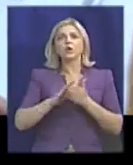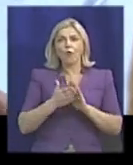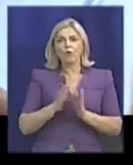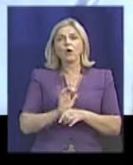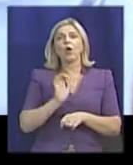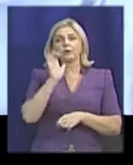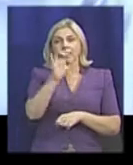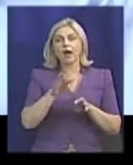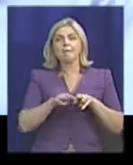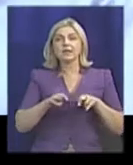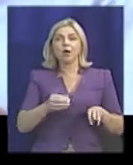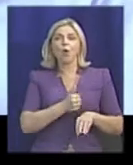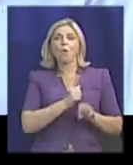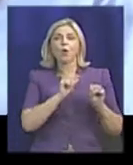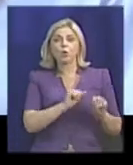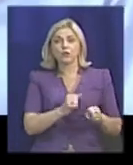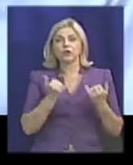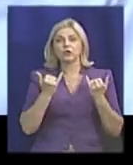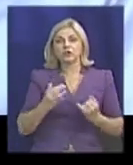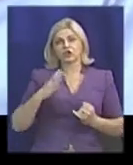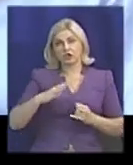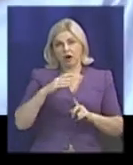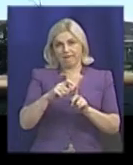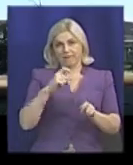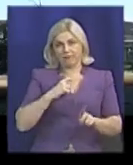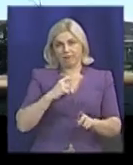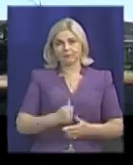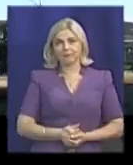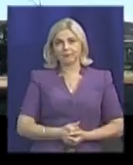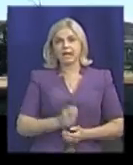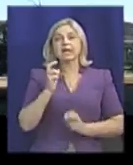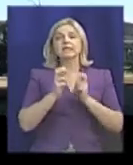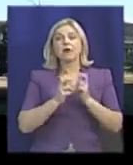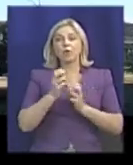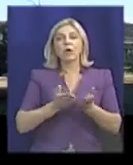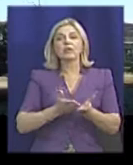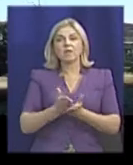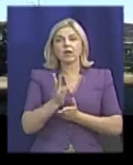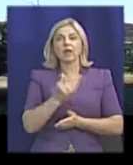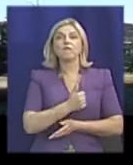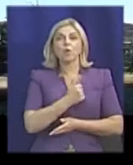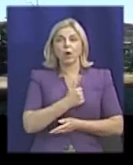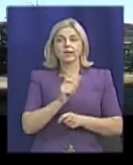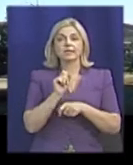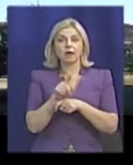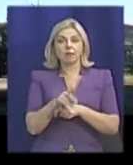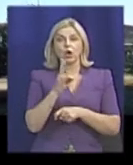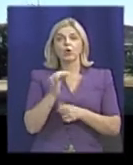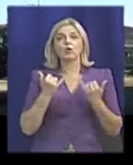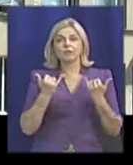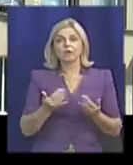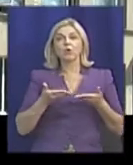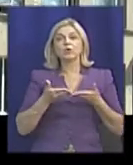до Міністерства оборони. Чекаємо наразі від них відповідь. Завод орієнтований на військові замовлення, але сьогодні